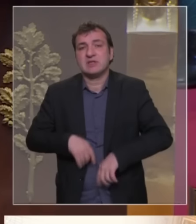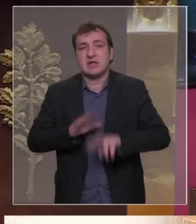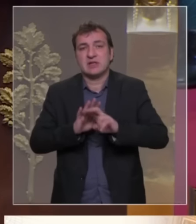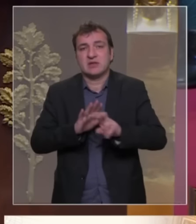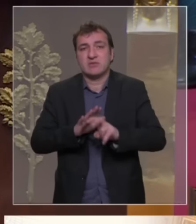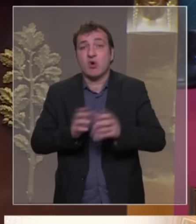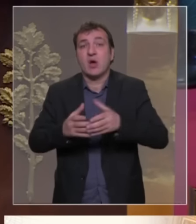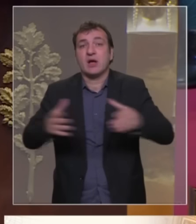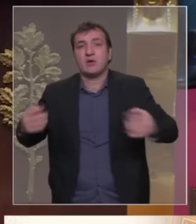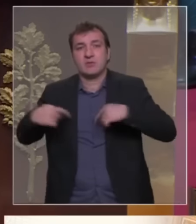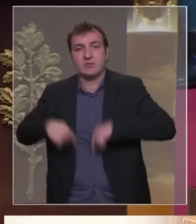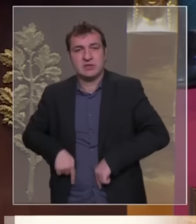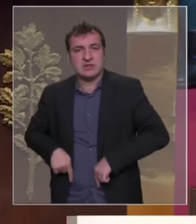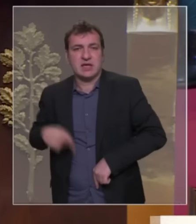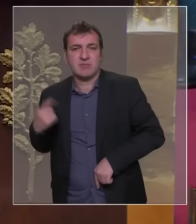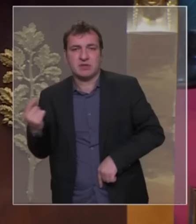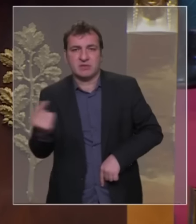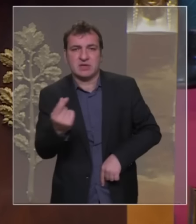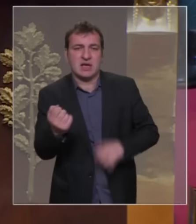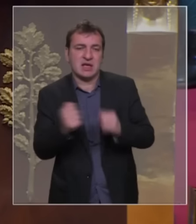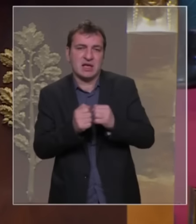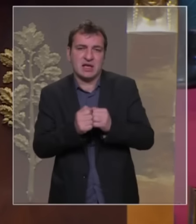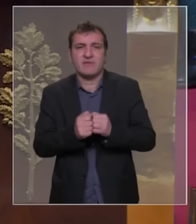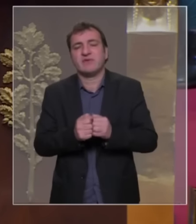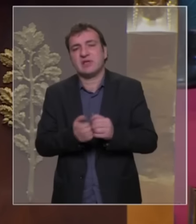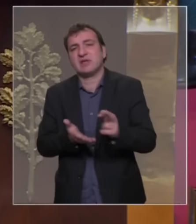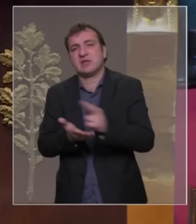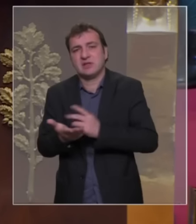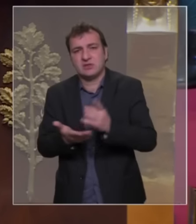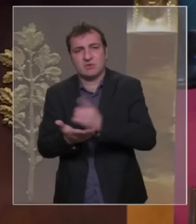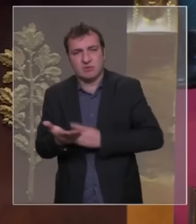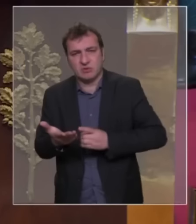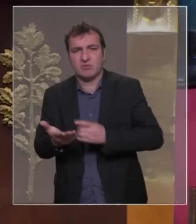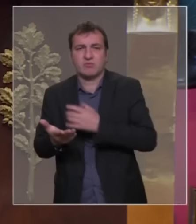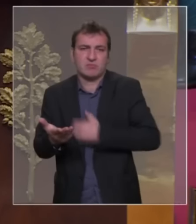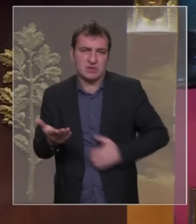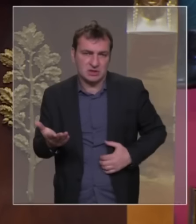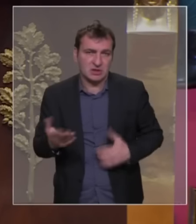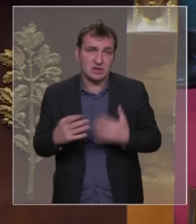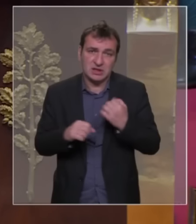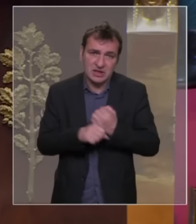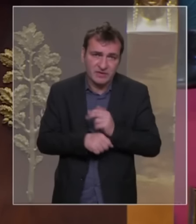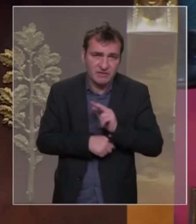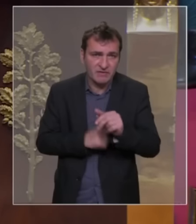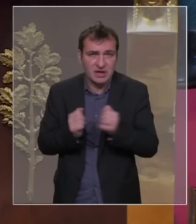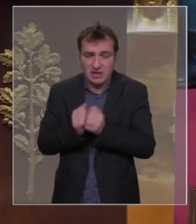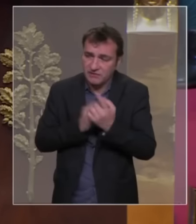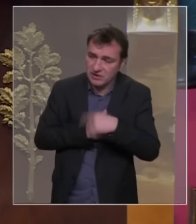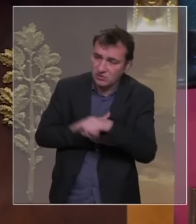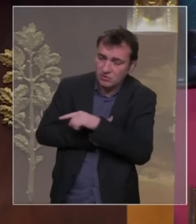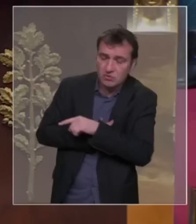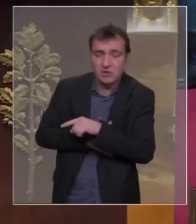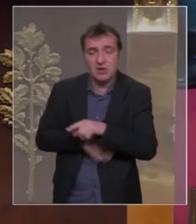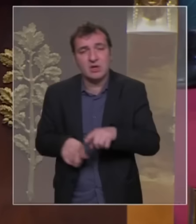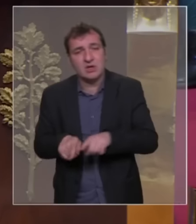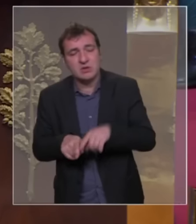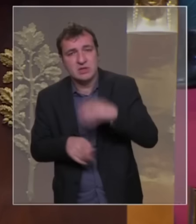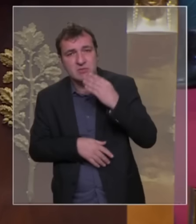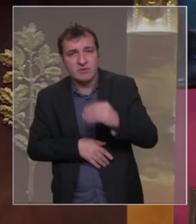partenariats avec les collectivités. Nous travaillerons donc avec les collectivités et les acteurs économiques pour investir en priorité dans